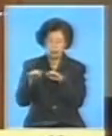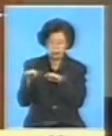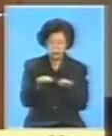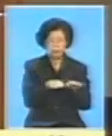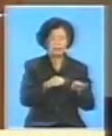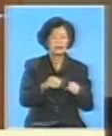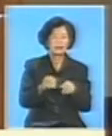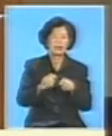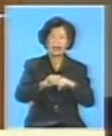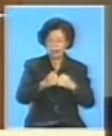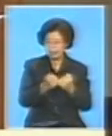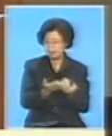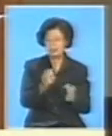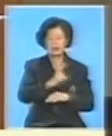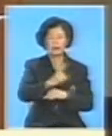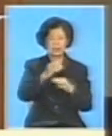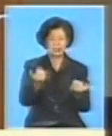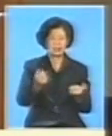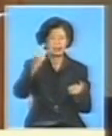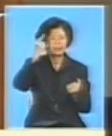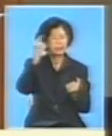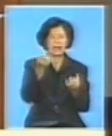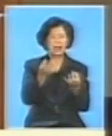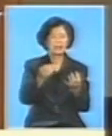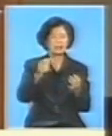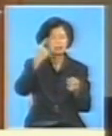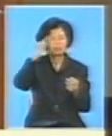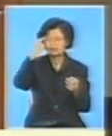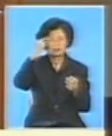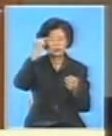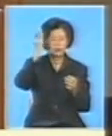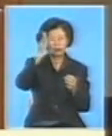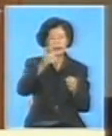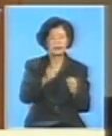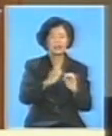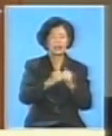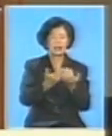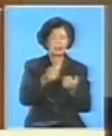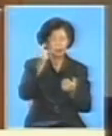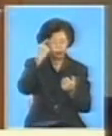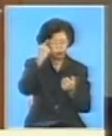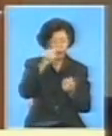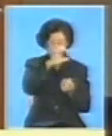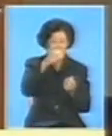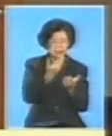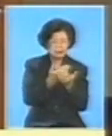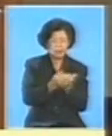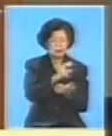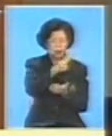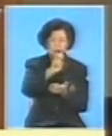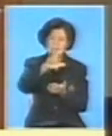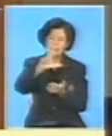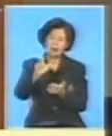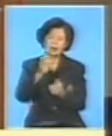อมตั้งแต่วันนี้นะครับถ้าเขาคาดเดาอะไรไม่ได้เลยอนาคตไม่รู้เลยรู้แต่เพียงว่าต้องหากินหาเงินวันละ200บาท300บา